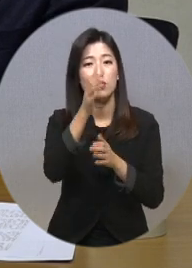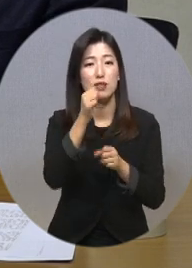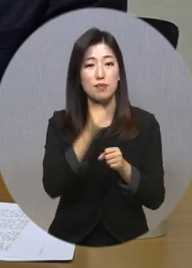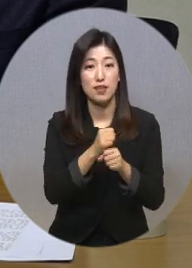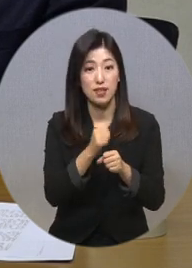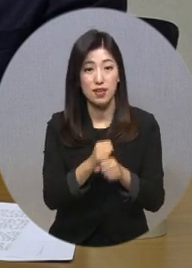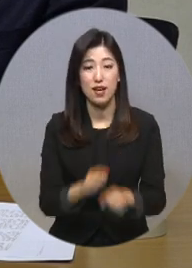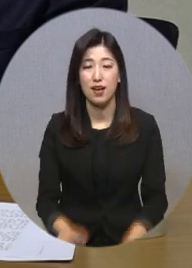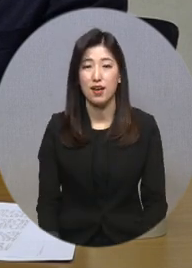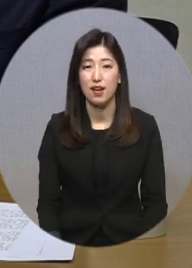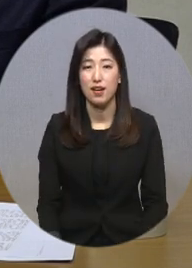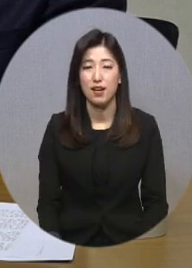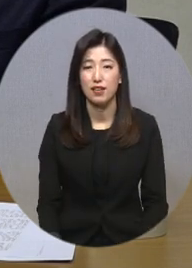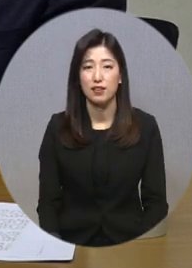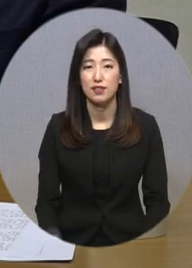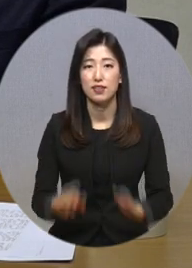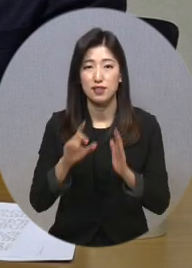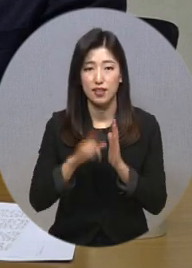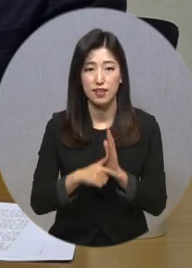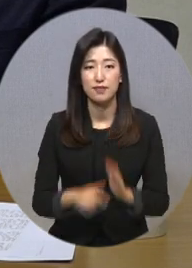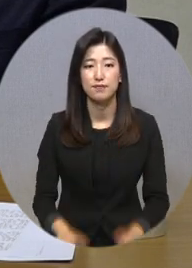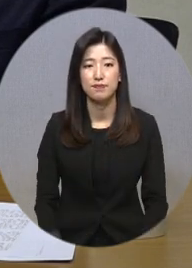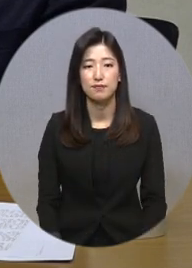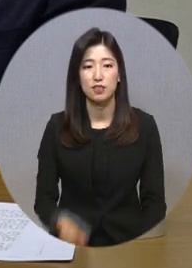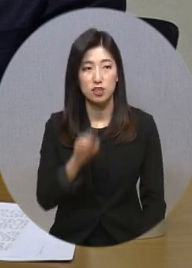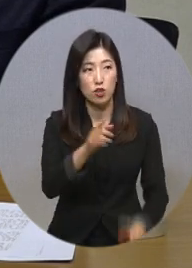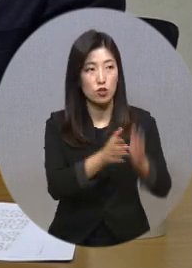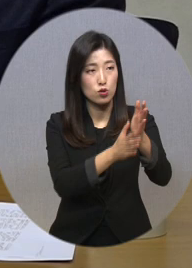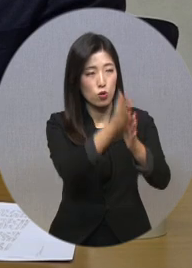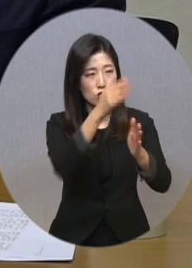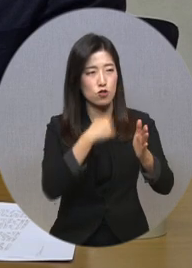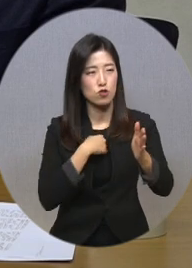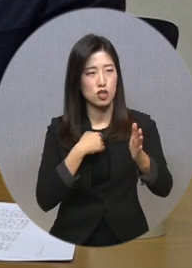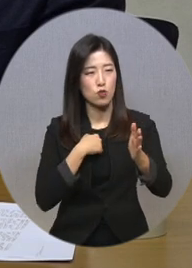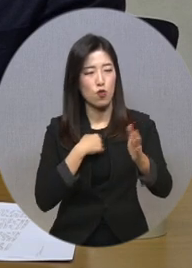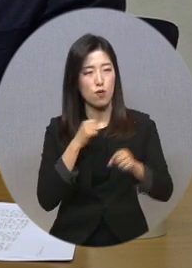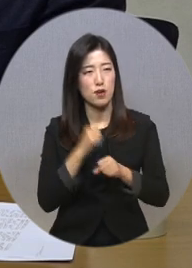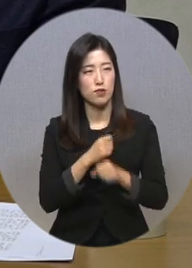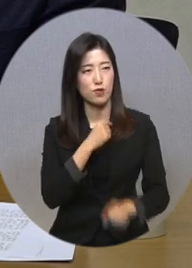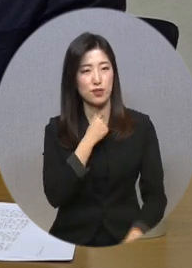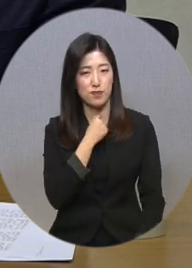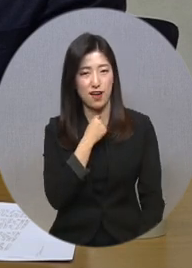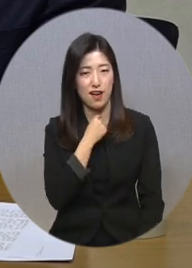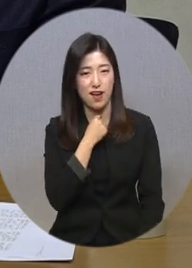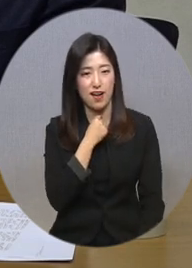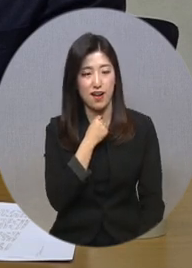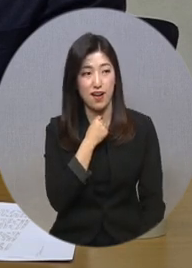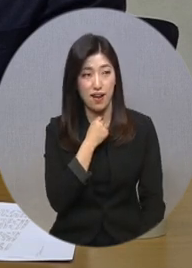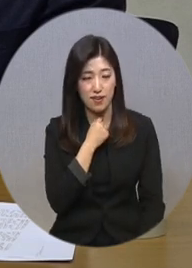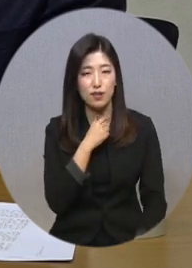세계에서. 그러한 도시를 향한 질주는 문화를